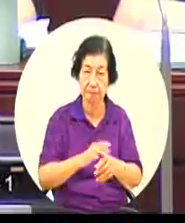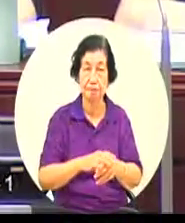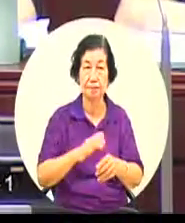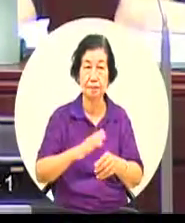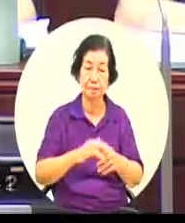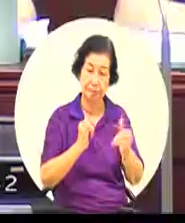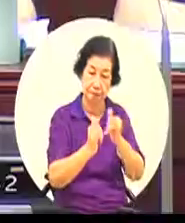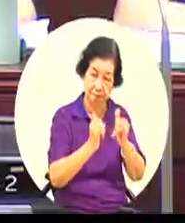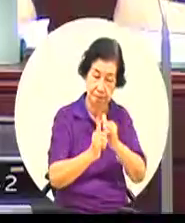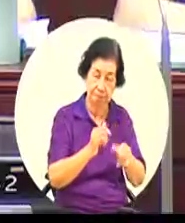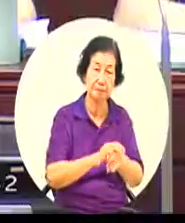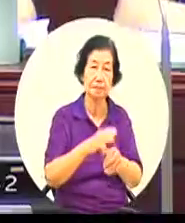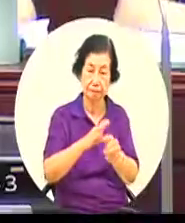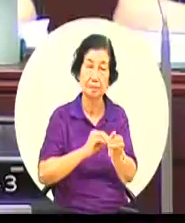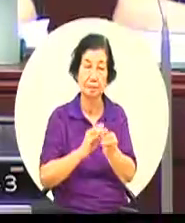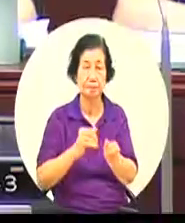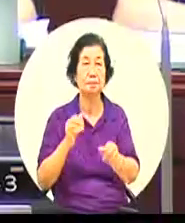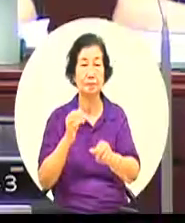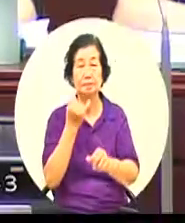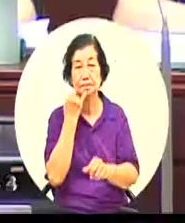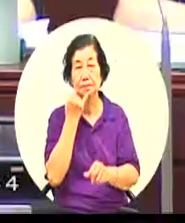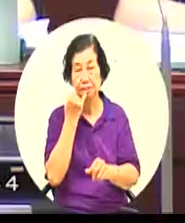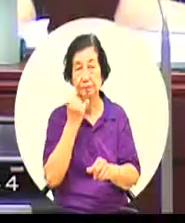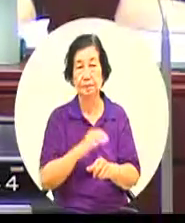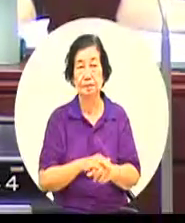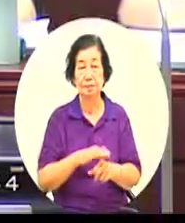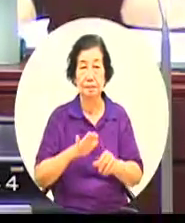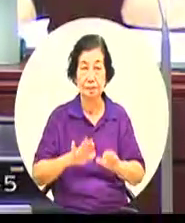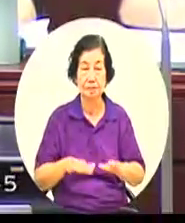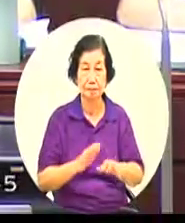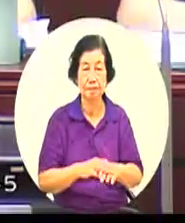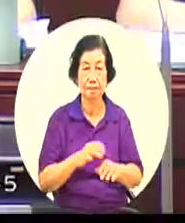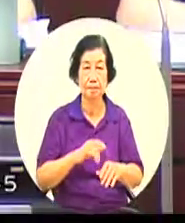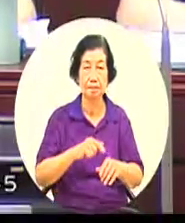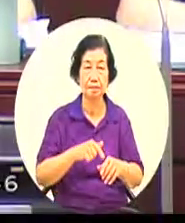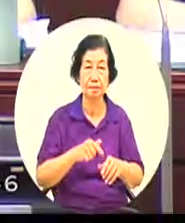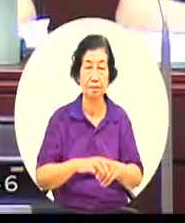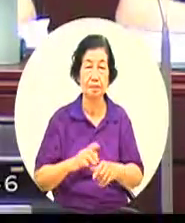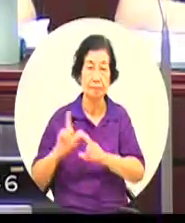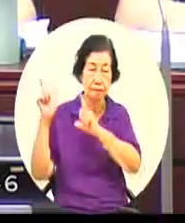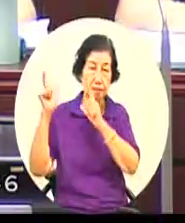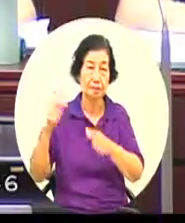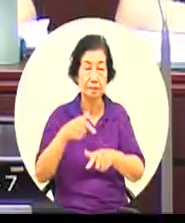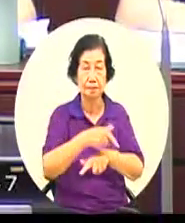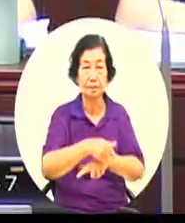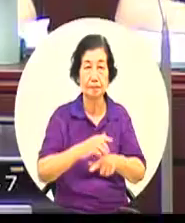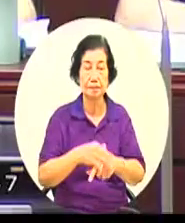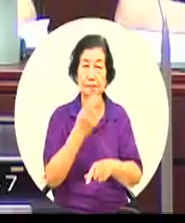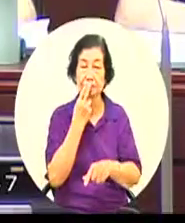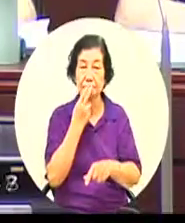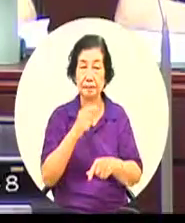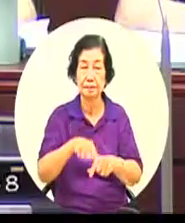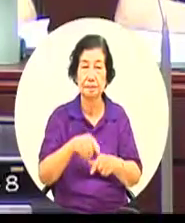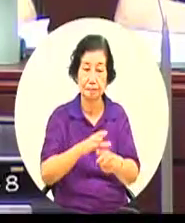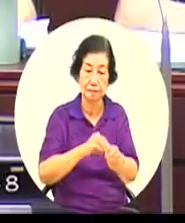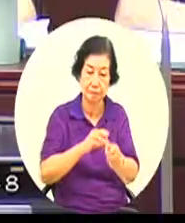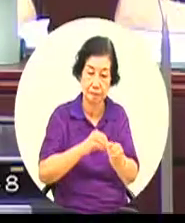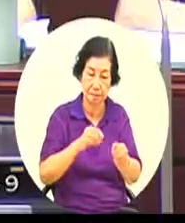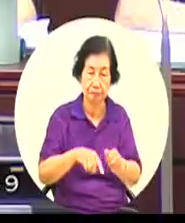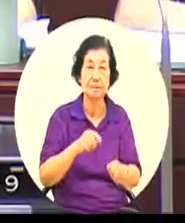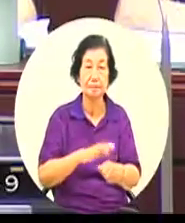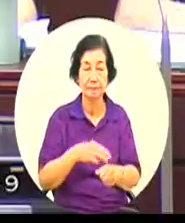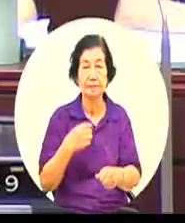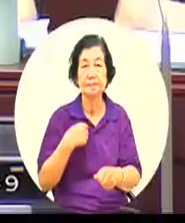南亚。那总之我对萧元提到的用这个方式来增加学生的学习的效益，这个是非常的赞